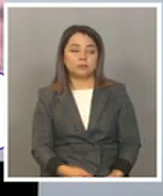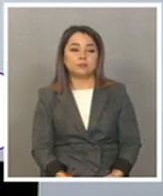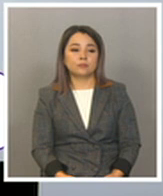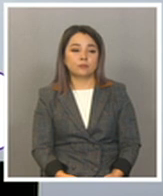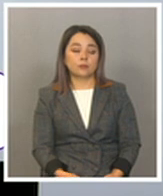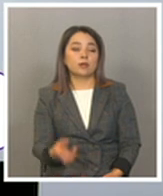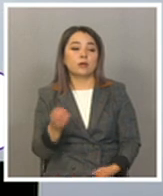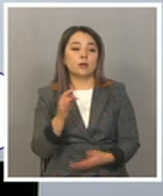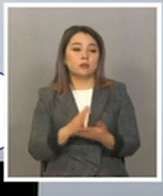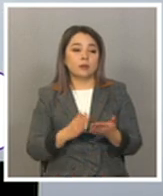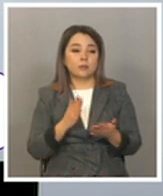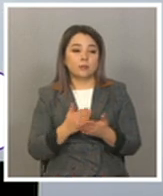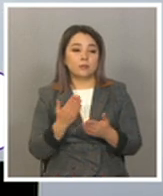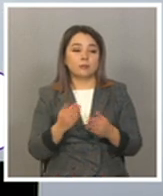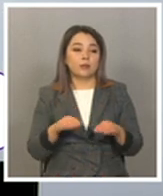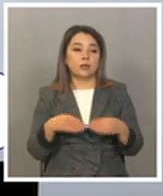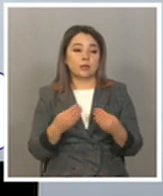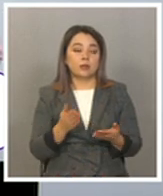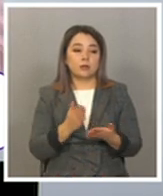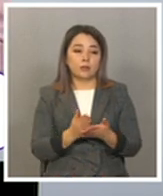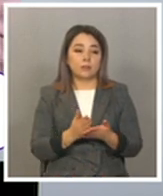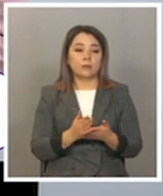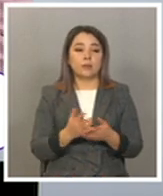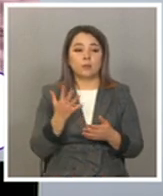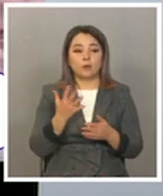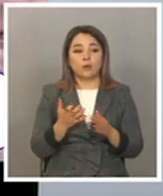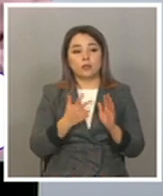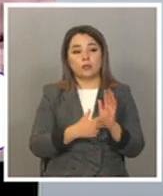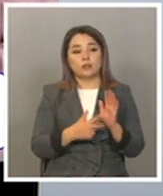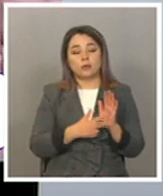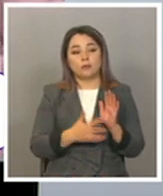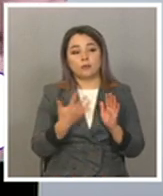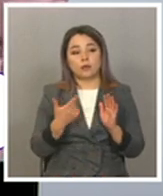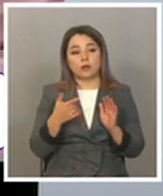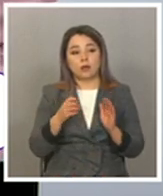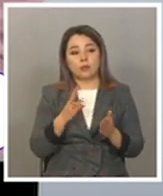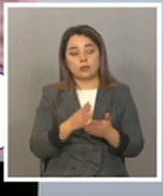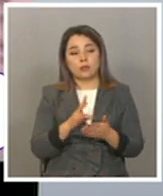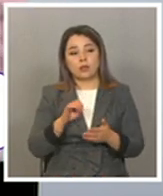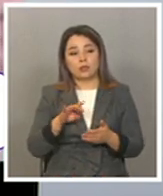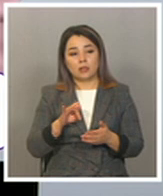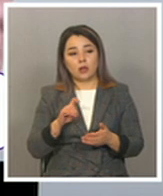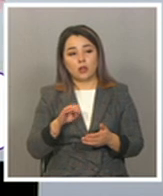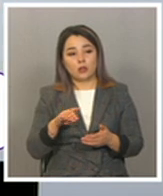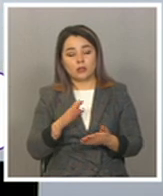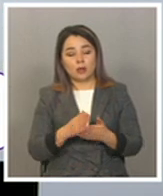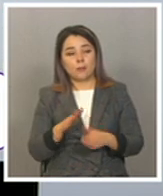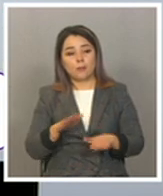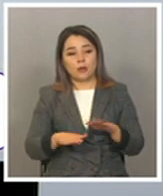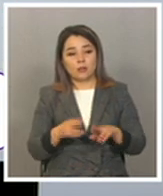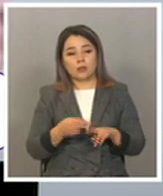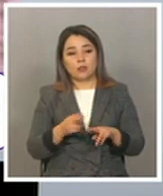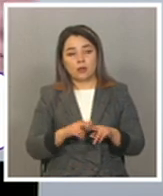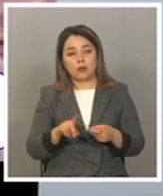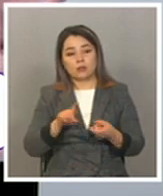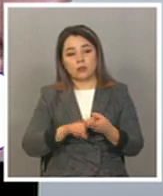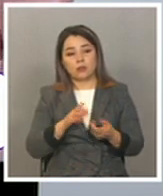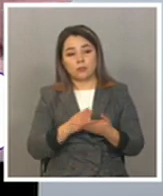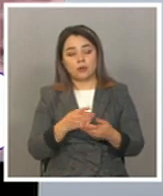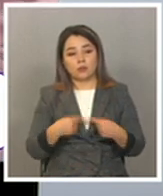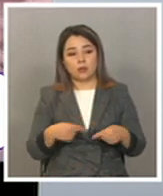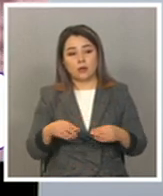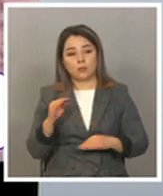Ары қарай берілген 585 грамм, яғни натрий хлоридінің массасы арқылы натрий хлоридінің зат мөлшерін